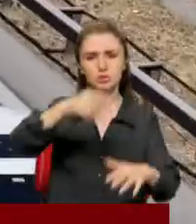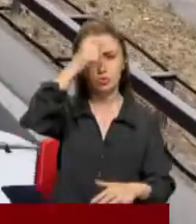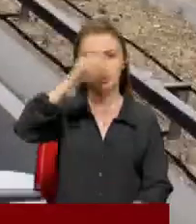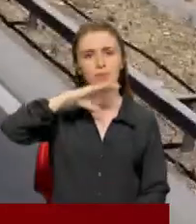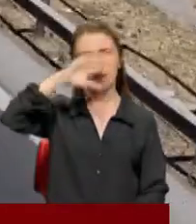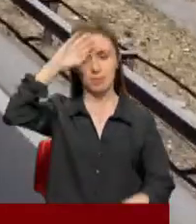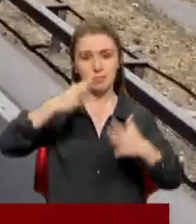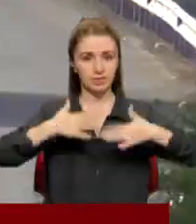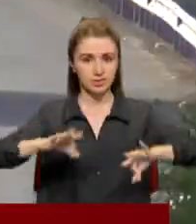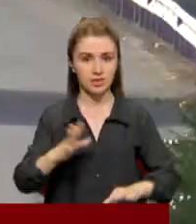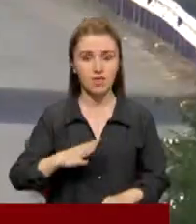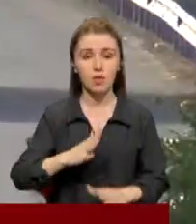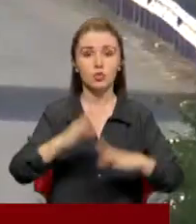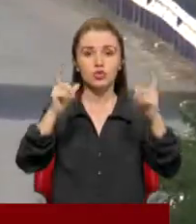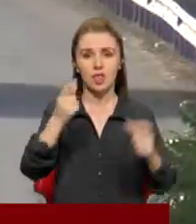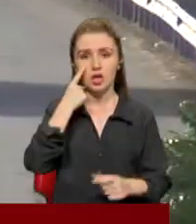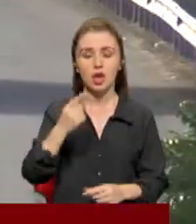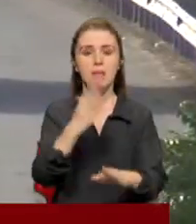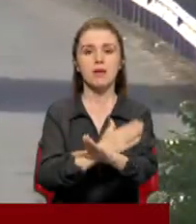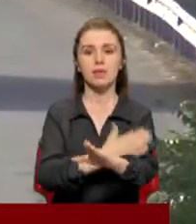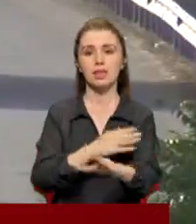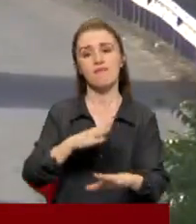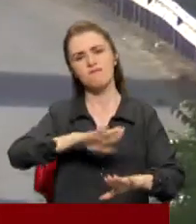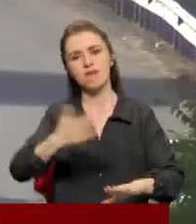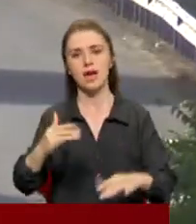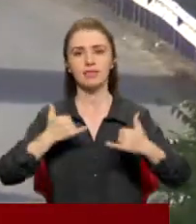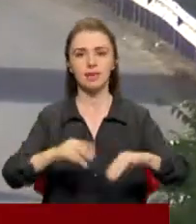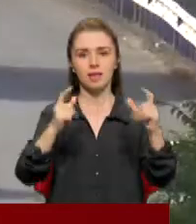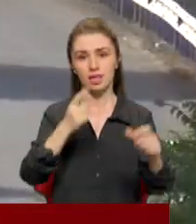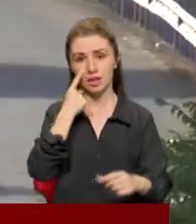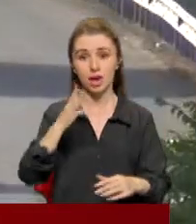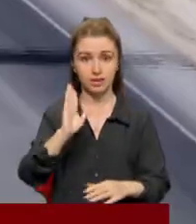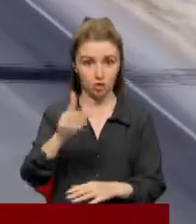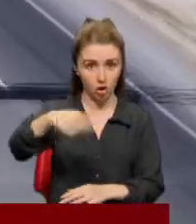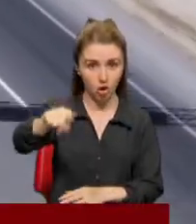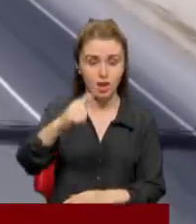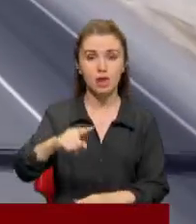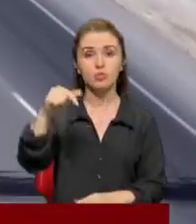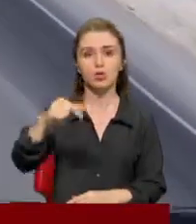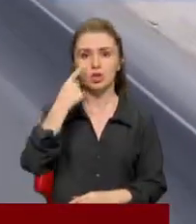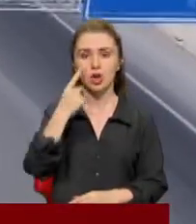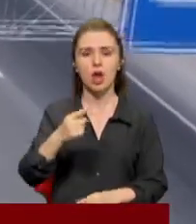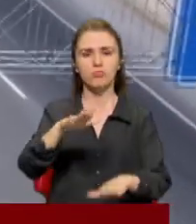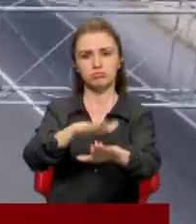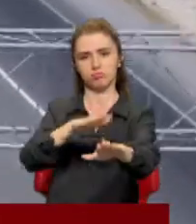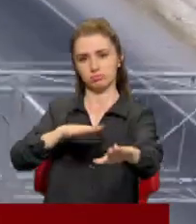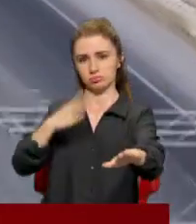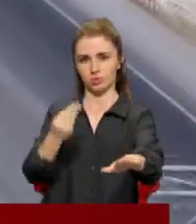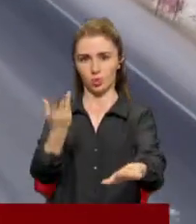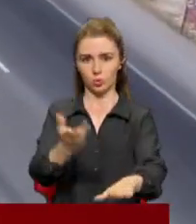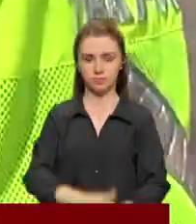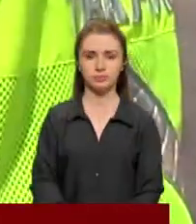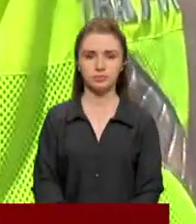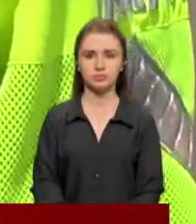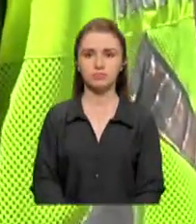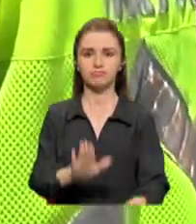bayramına hazırlanıyor. Büyük şehirlerden memleketlerine ya da tatil beldelerine gidenler Arife gününde de trafik yoğunluğu oluşturdu.